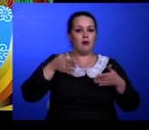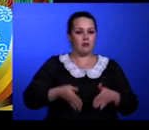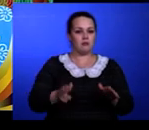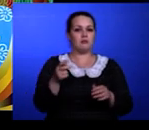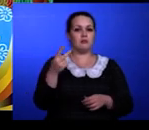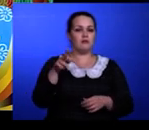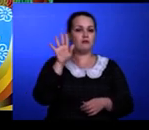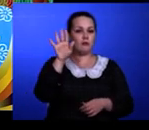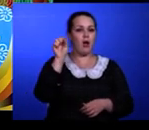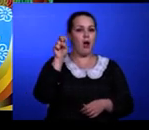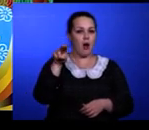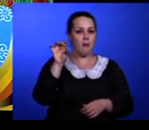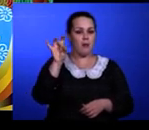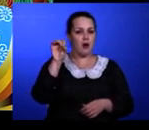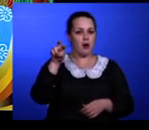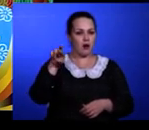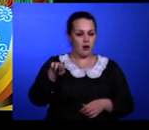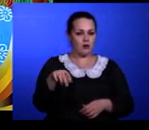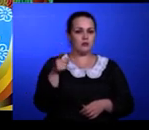25 апреля